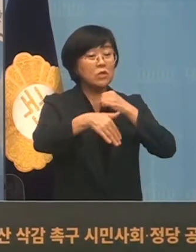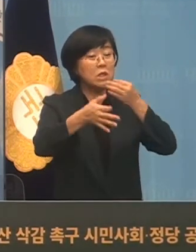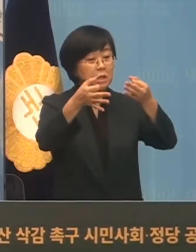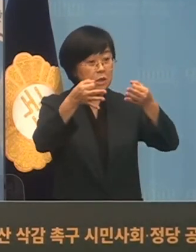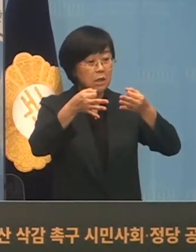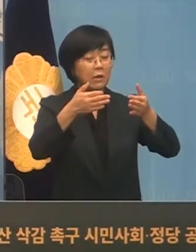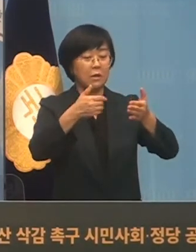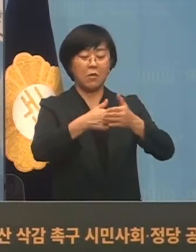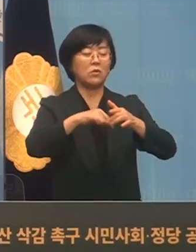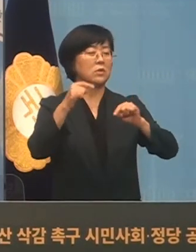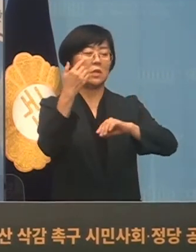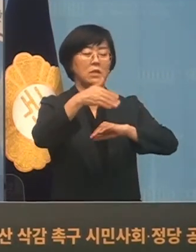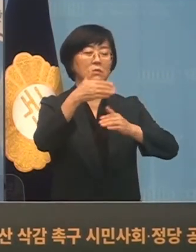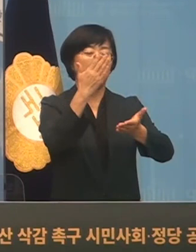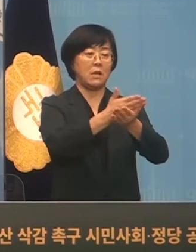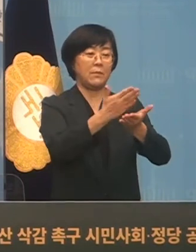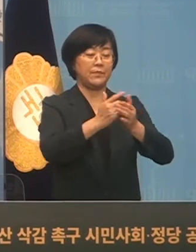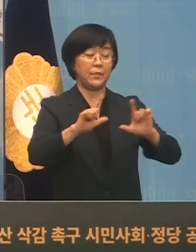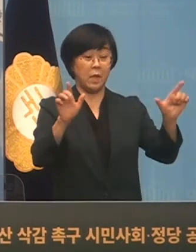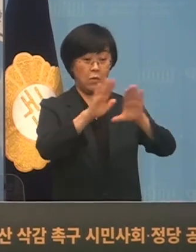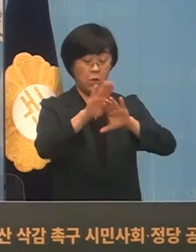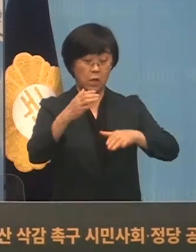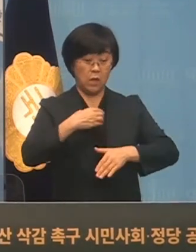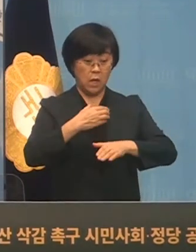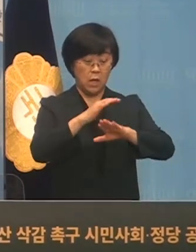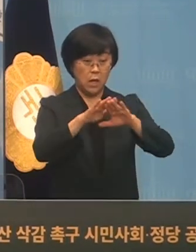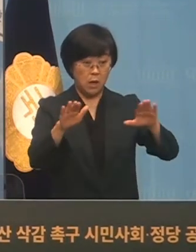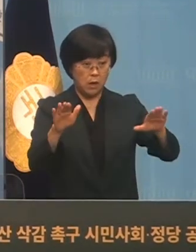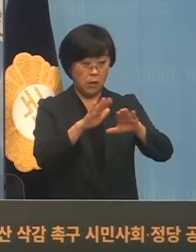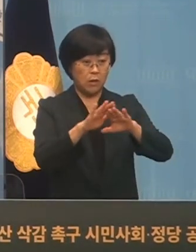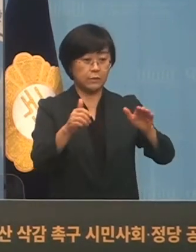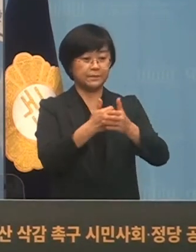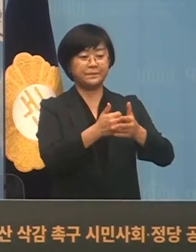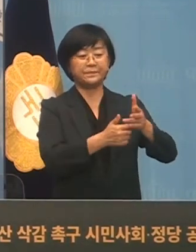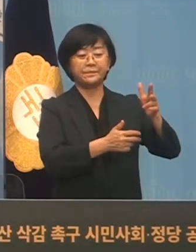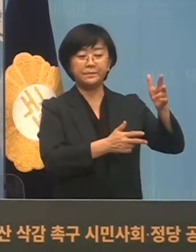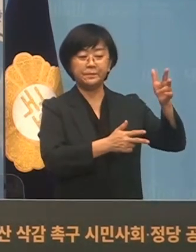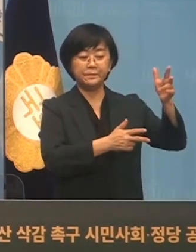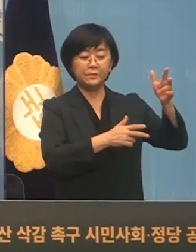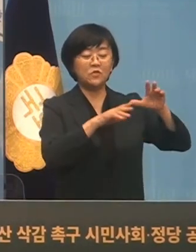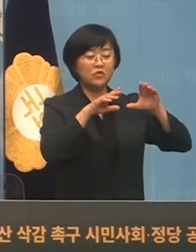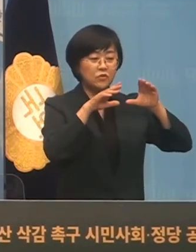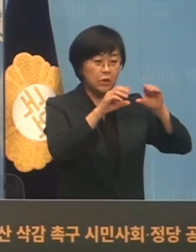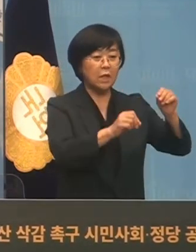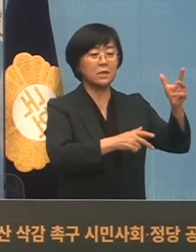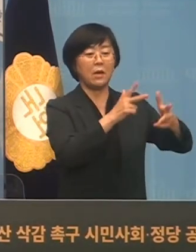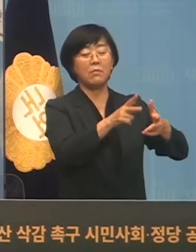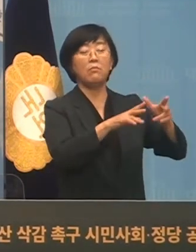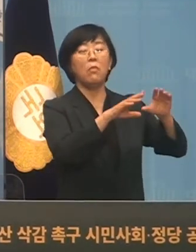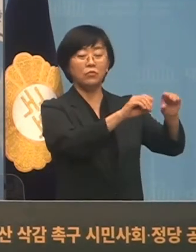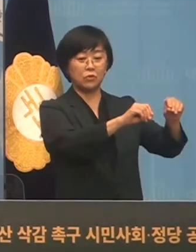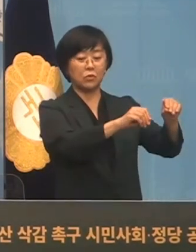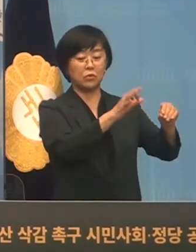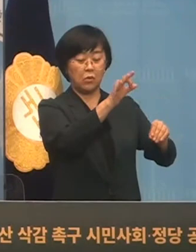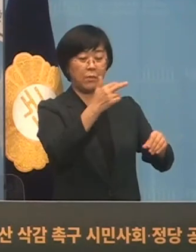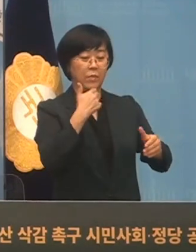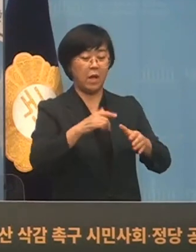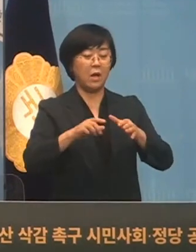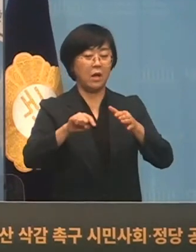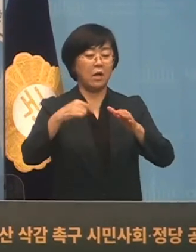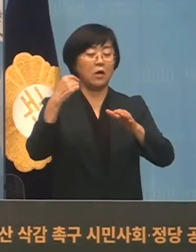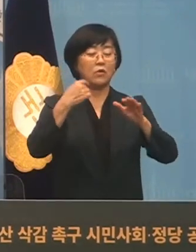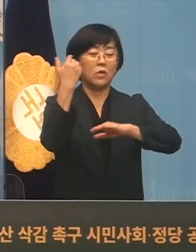정책 그만해야 됩니다. 기후위기 대응하려면 하지 말아야 될 사업은 빠르게 중단해야 됩니다. 돈이 없다고 기재부는